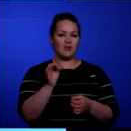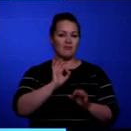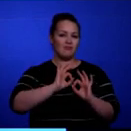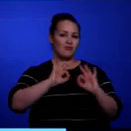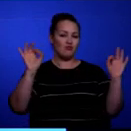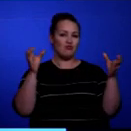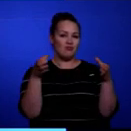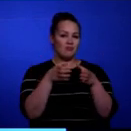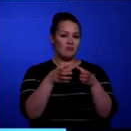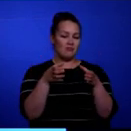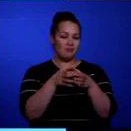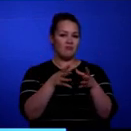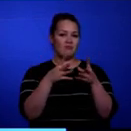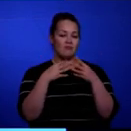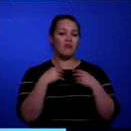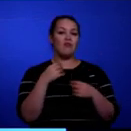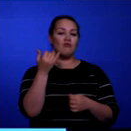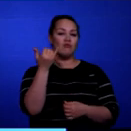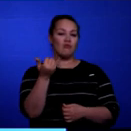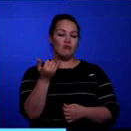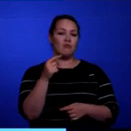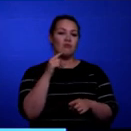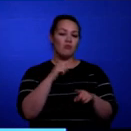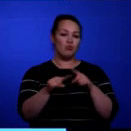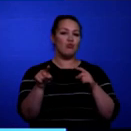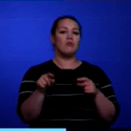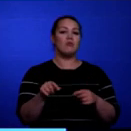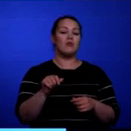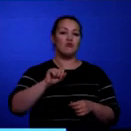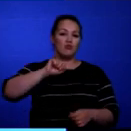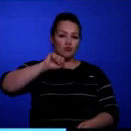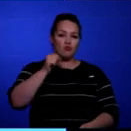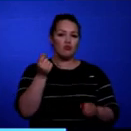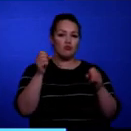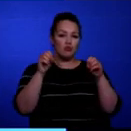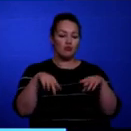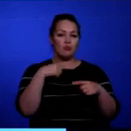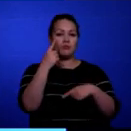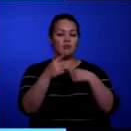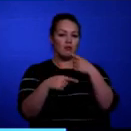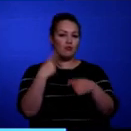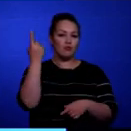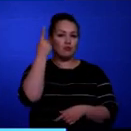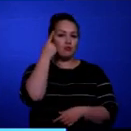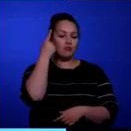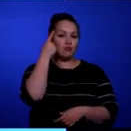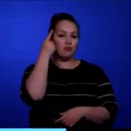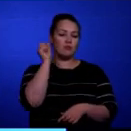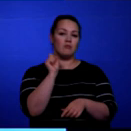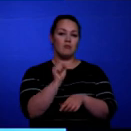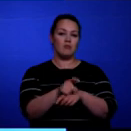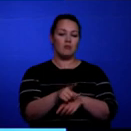команда а значит сейчас так же быстро и дружно решим следующие логическое задание